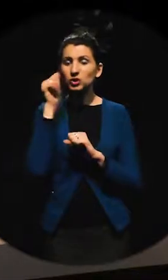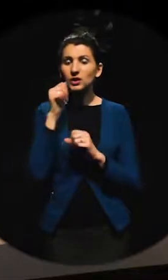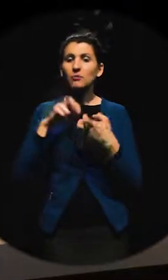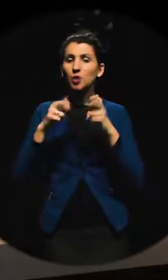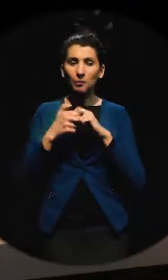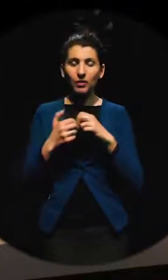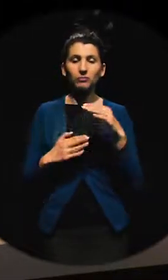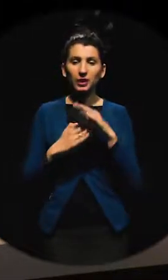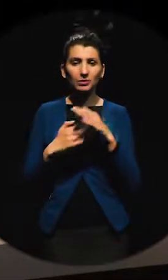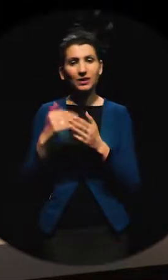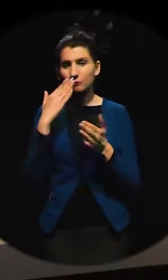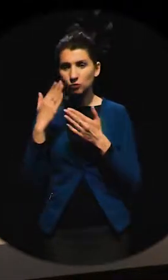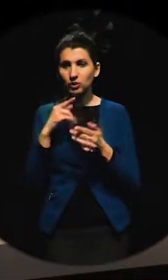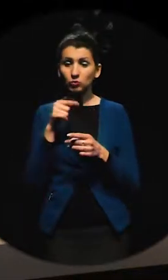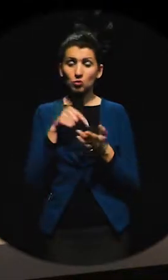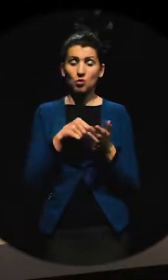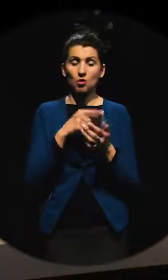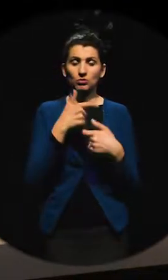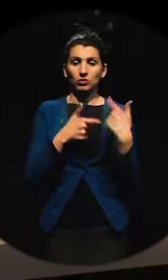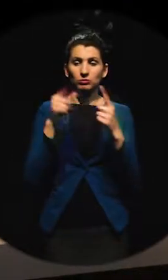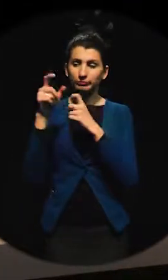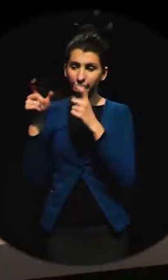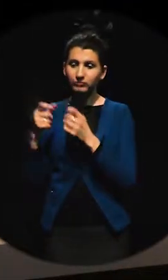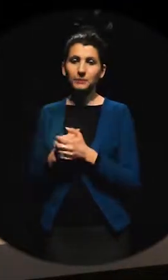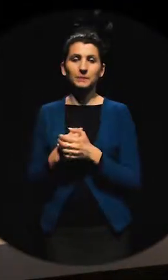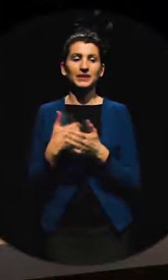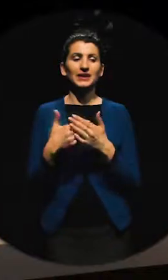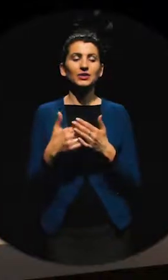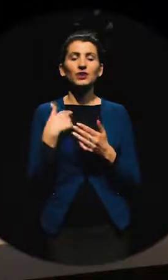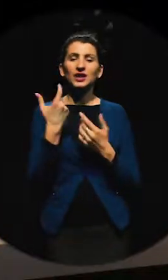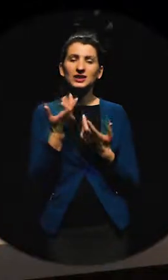przestrzeń publiczną właśnie. I ja tutaj tak adworcem troszeczkę chciałabym